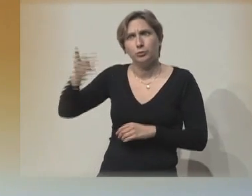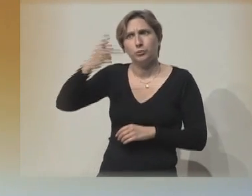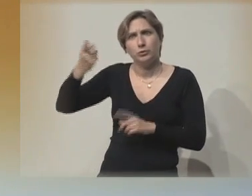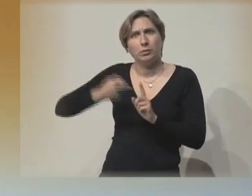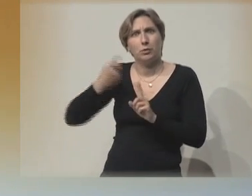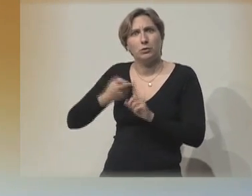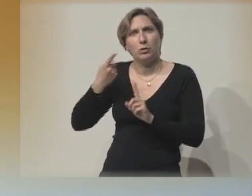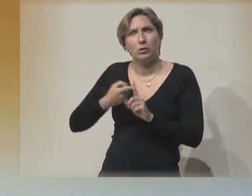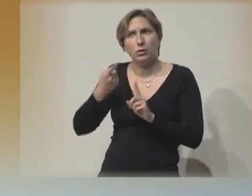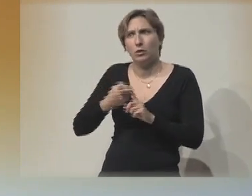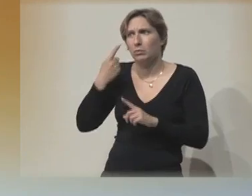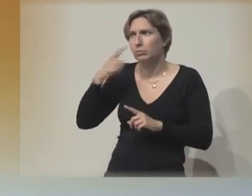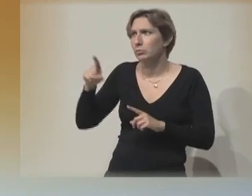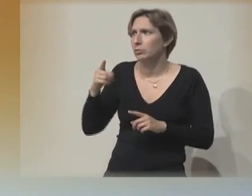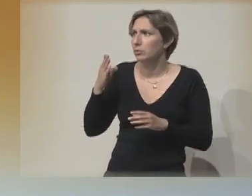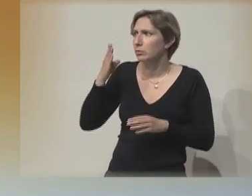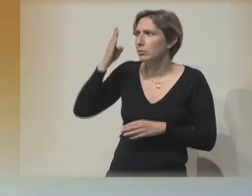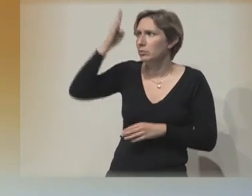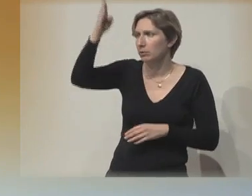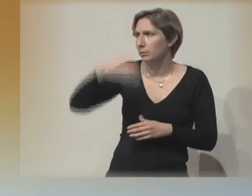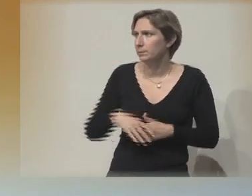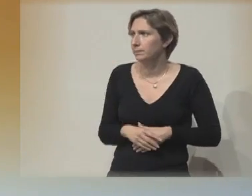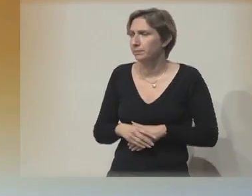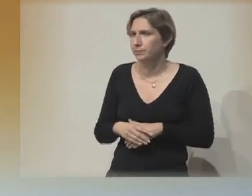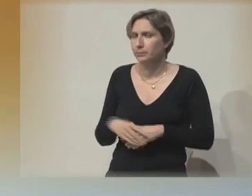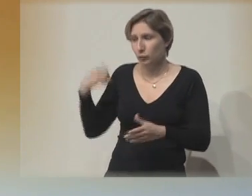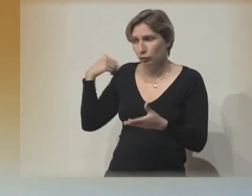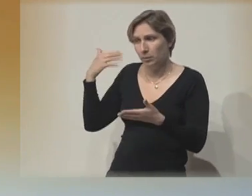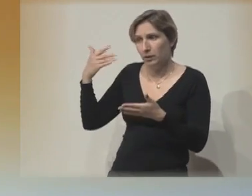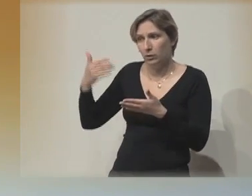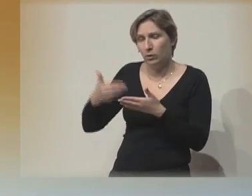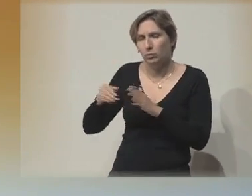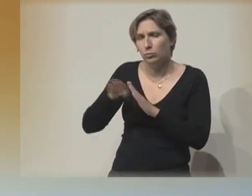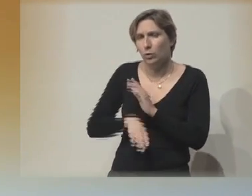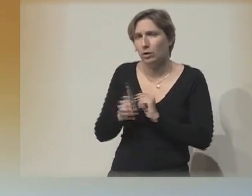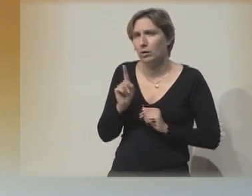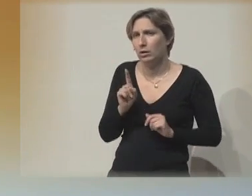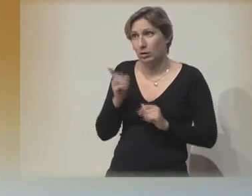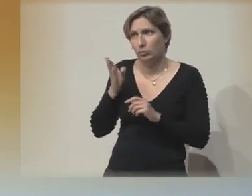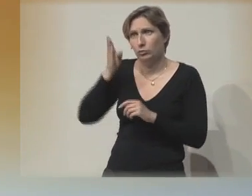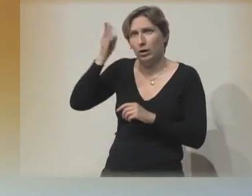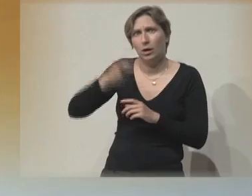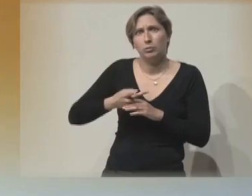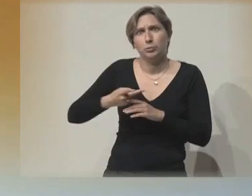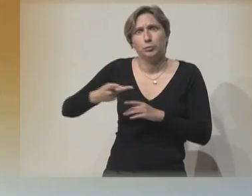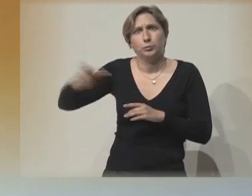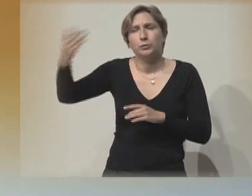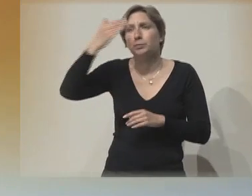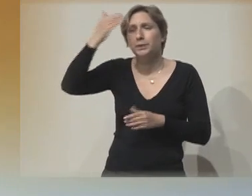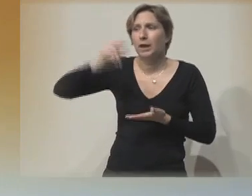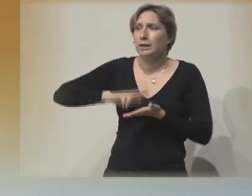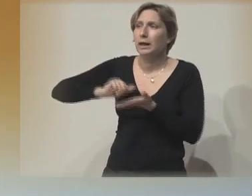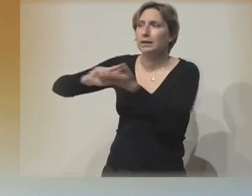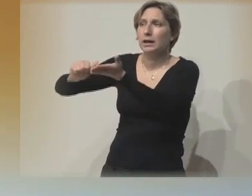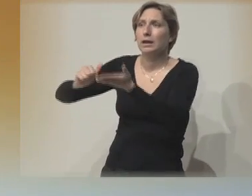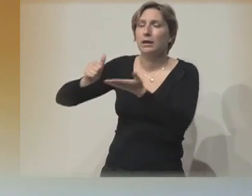dans la prochaine étape qu'ils ne l'étaient jusqu'à maintenant, si du moins les traités modifiés